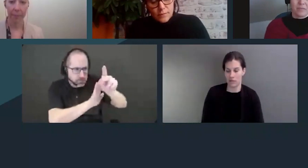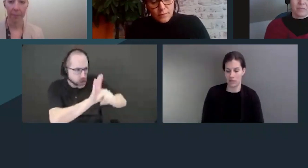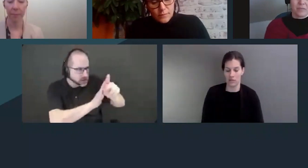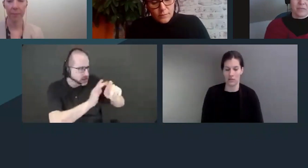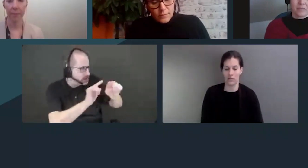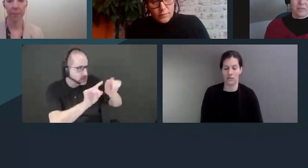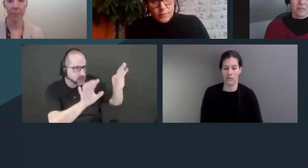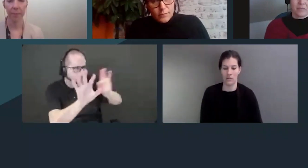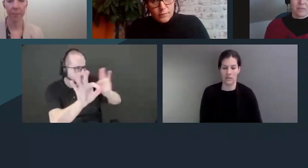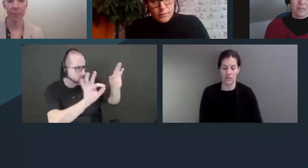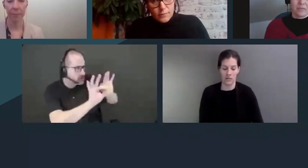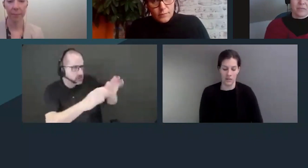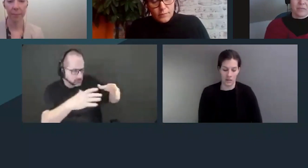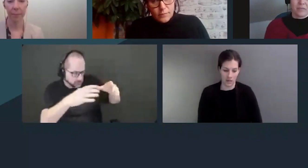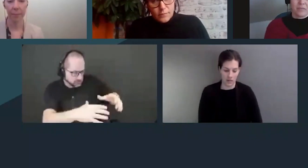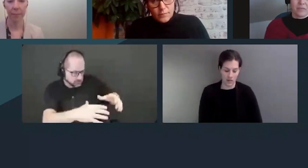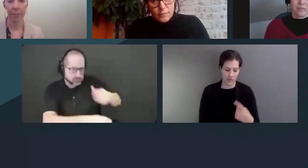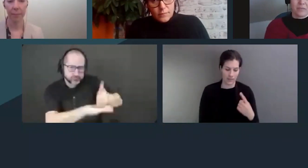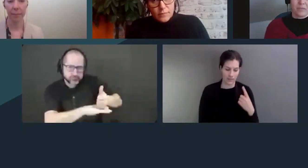le collège